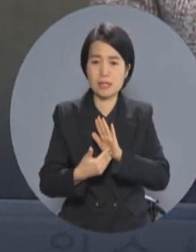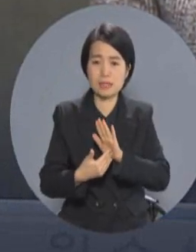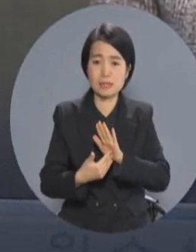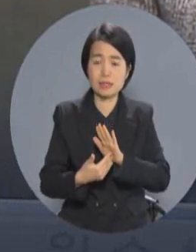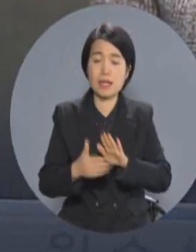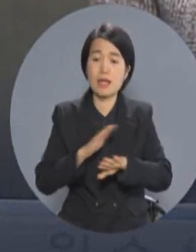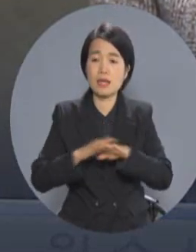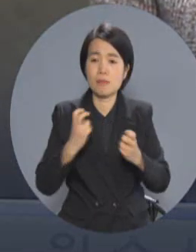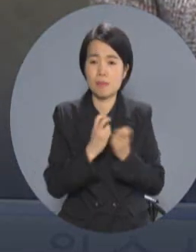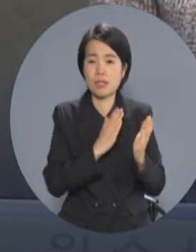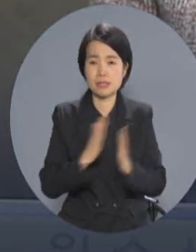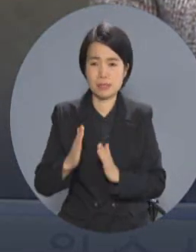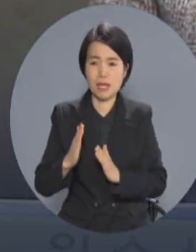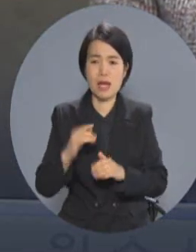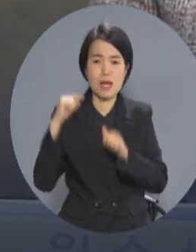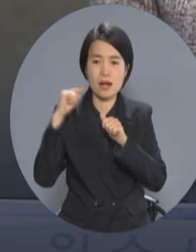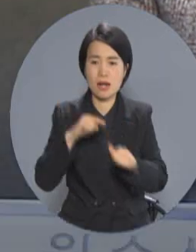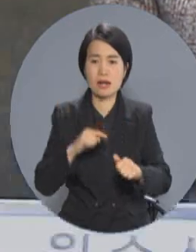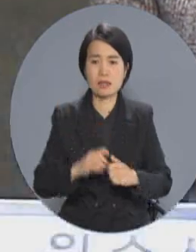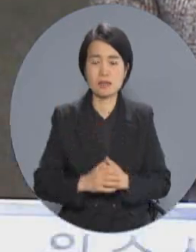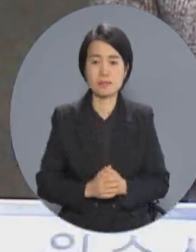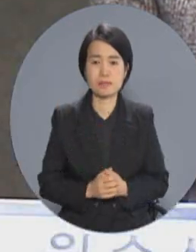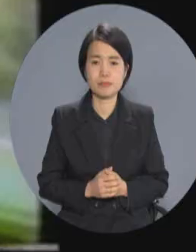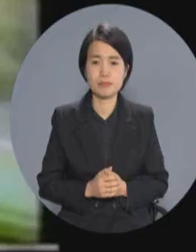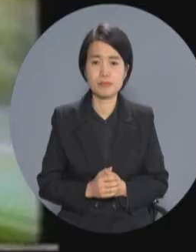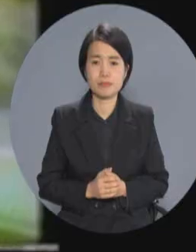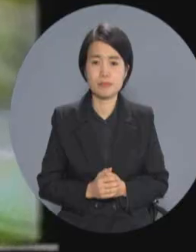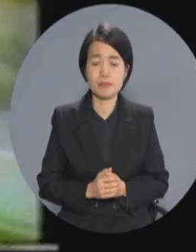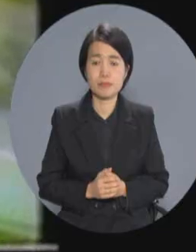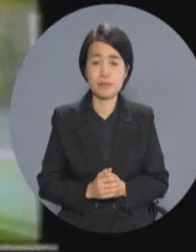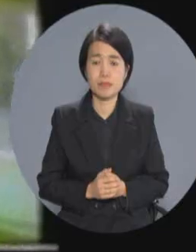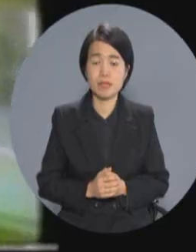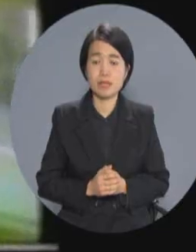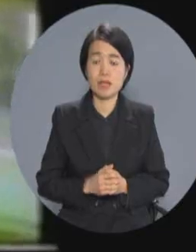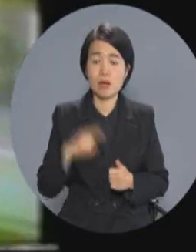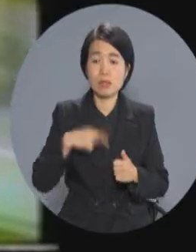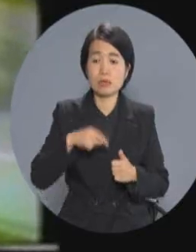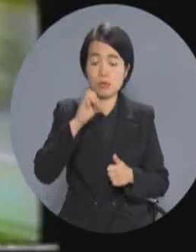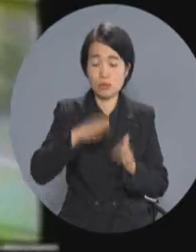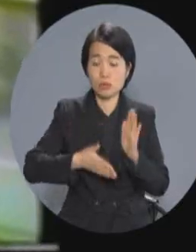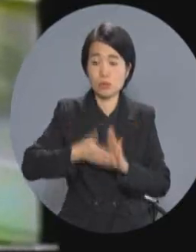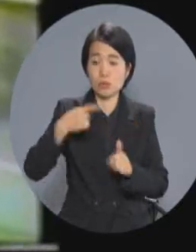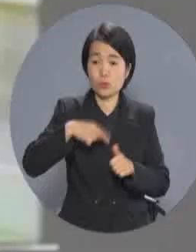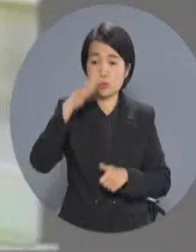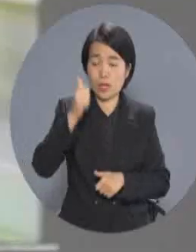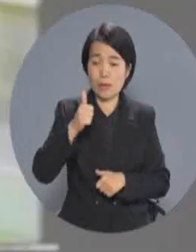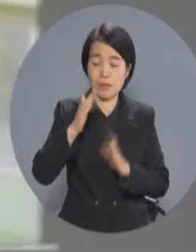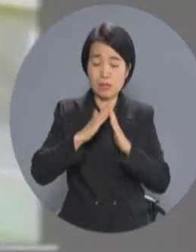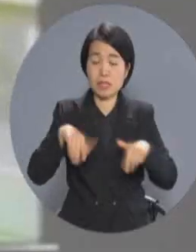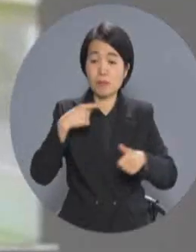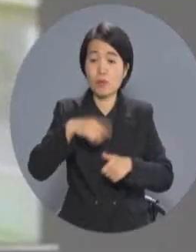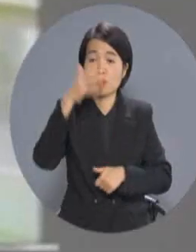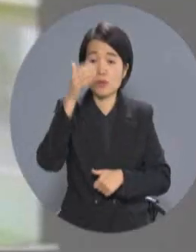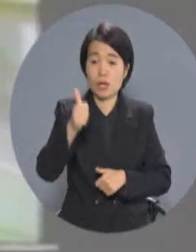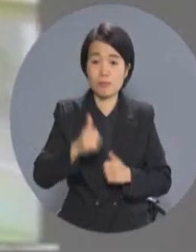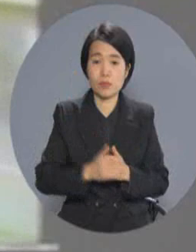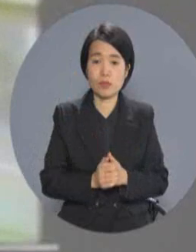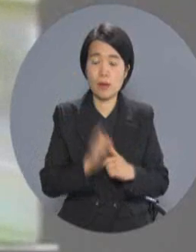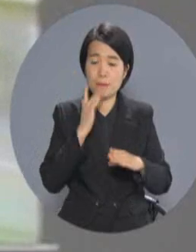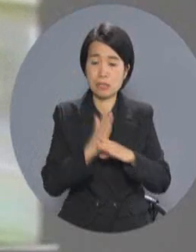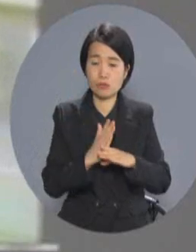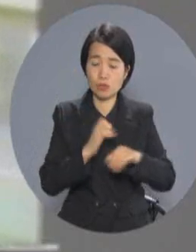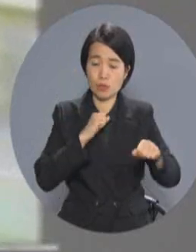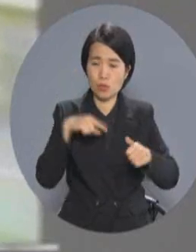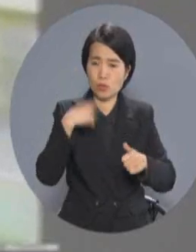재발 방지안을 제시하라. 이정선 광주시 교육감과 김대중 전남 교육감도 민주화